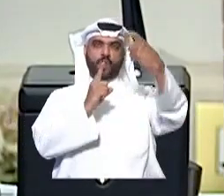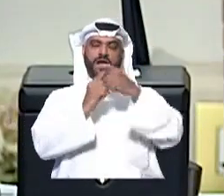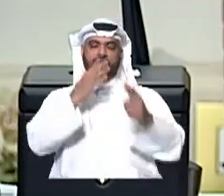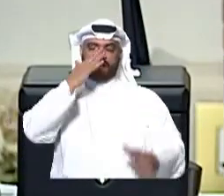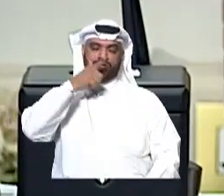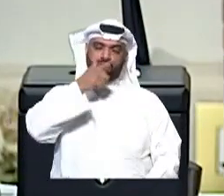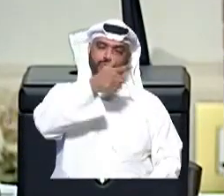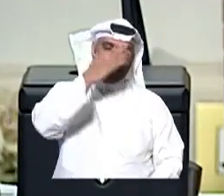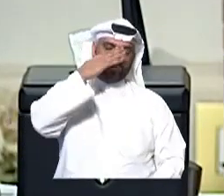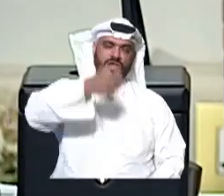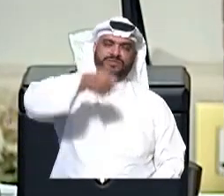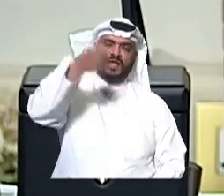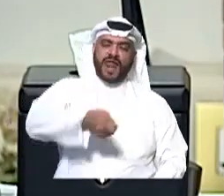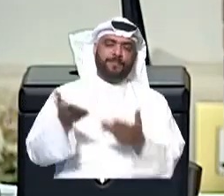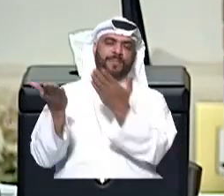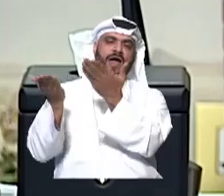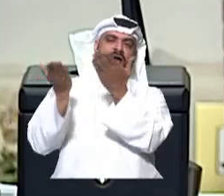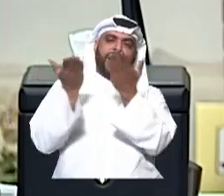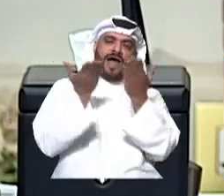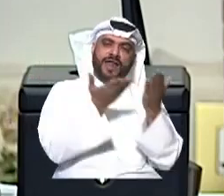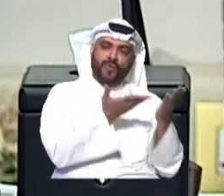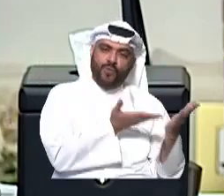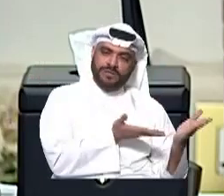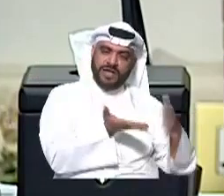الجابر الصباح حفظه الله ورعاه،